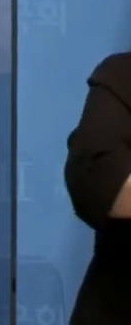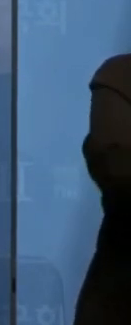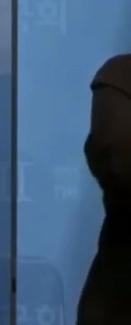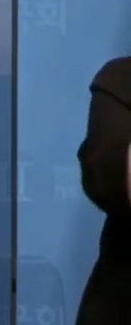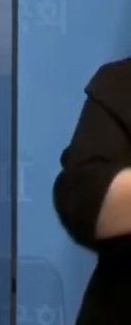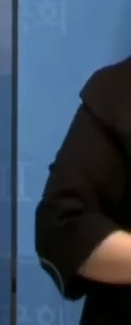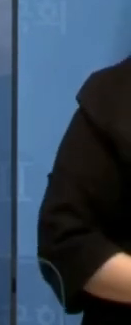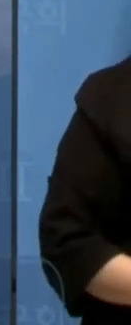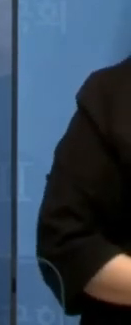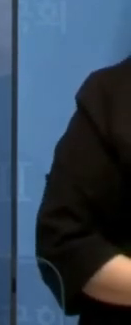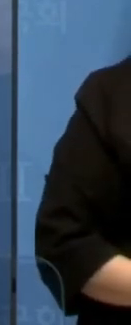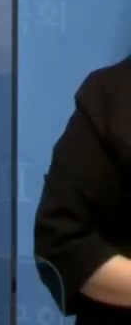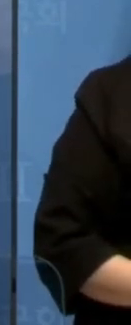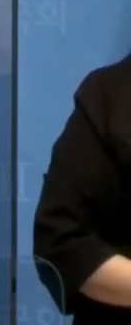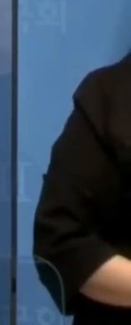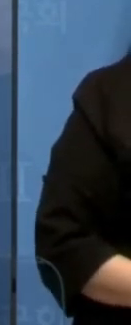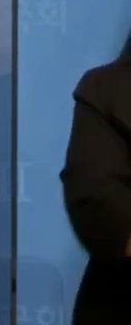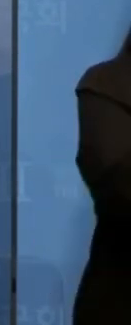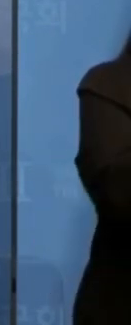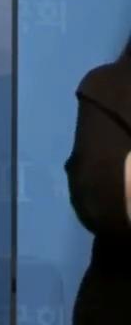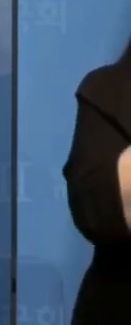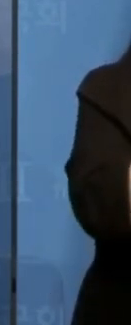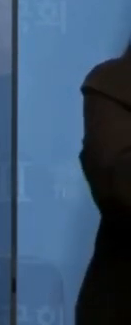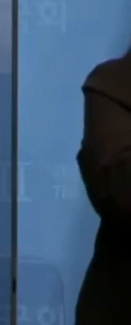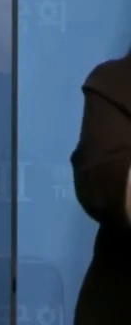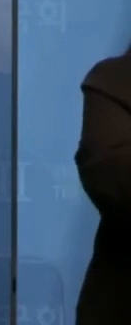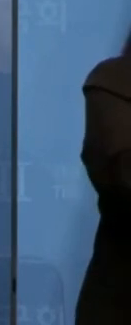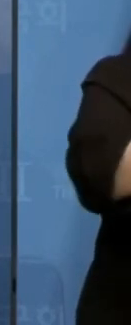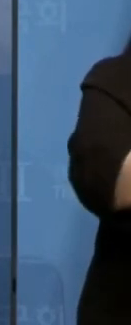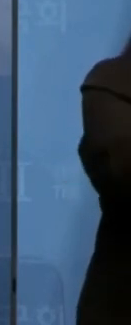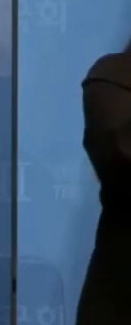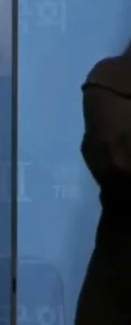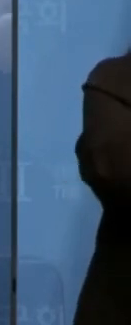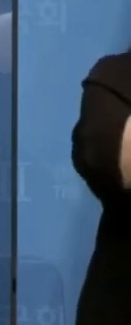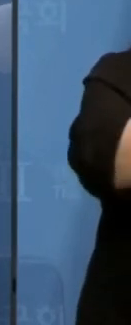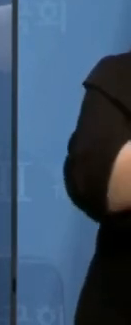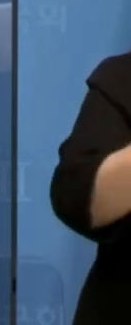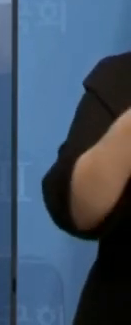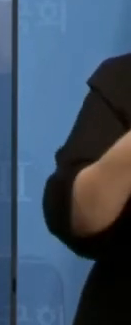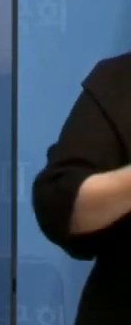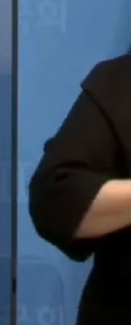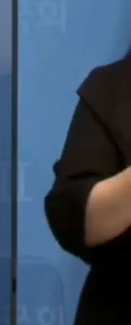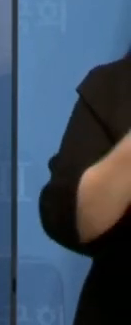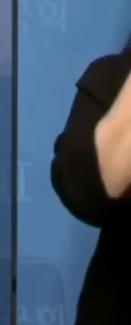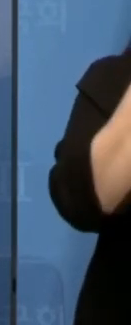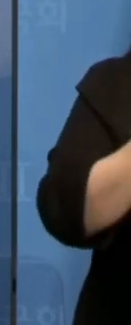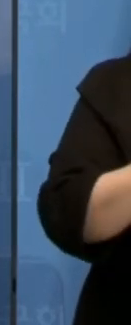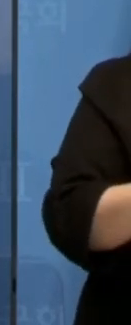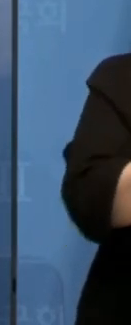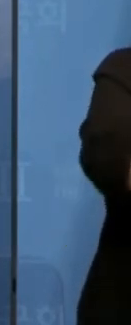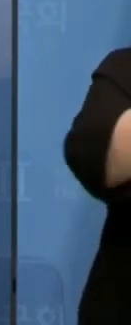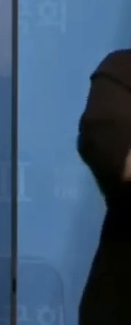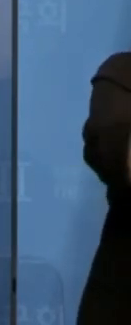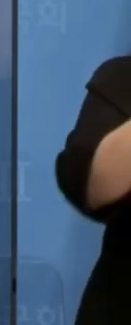구축합니다. 미공개 중요 정보를 이용하거나 통정매매, 가장매매,